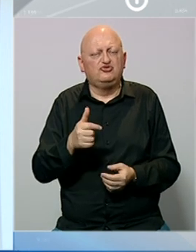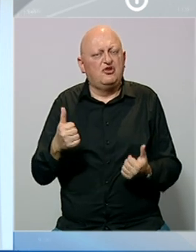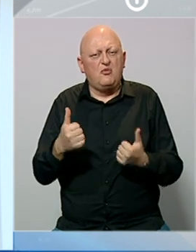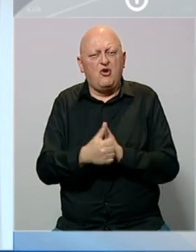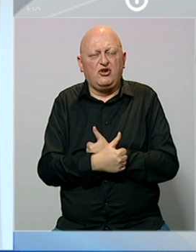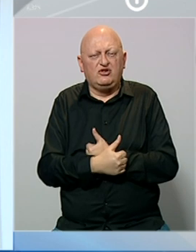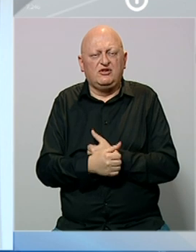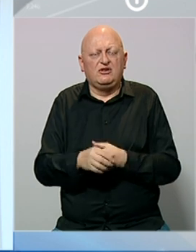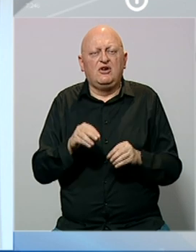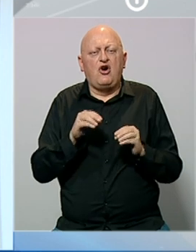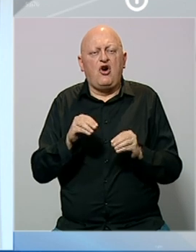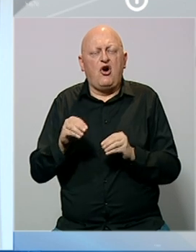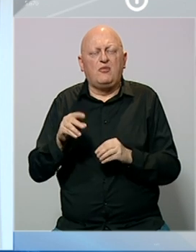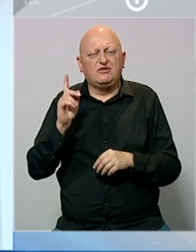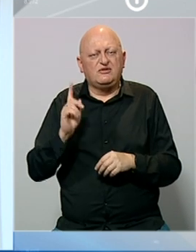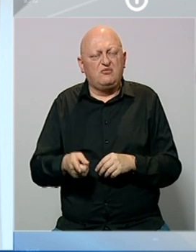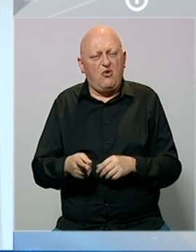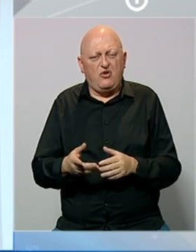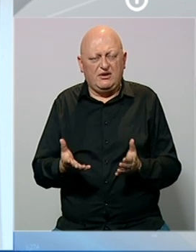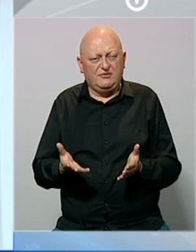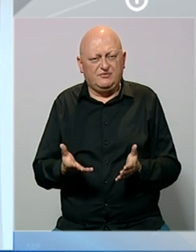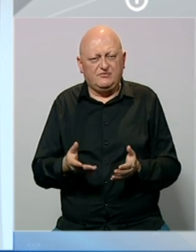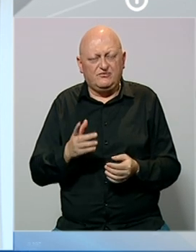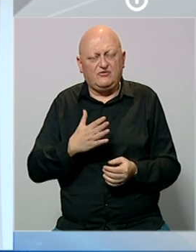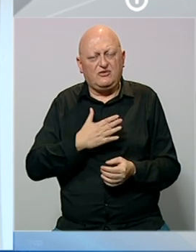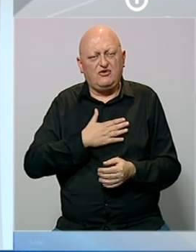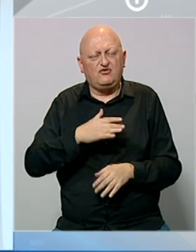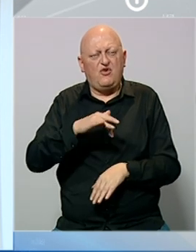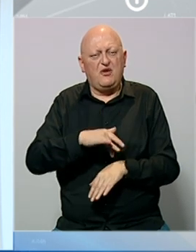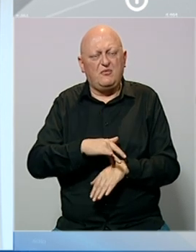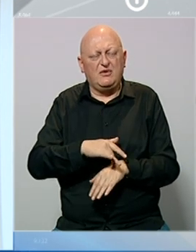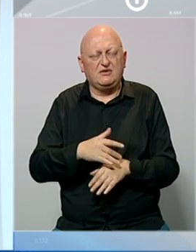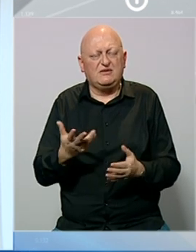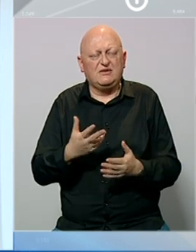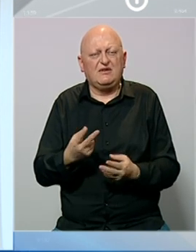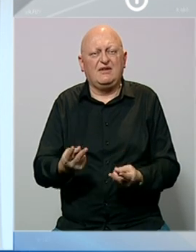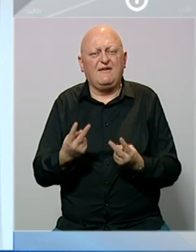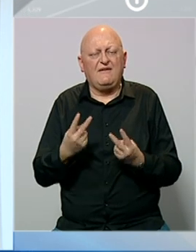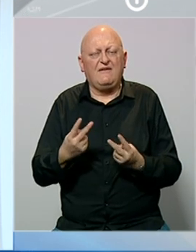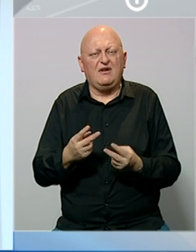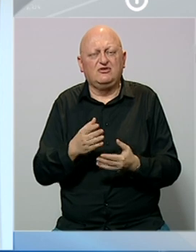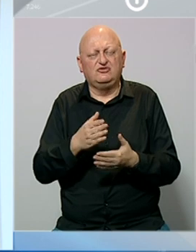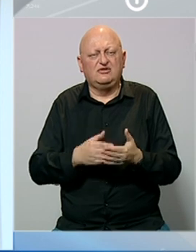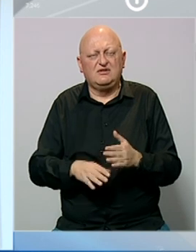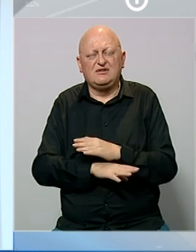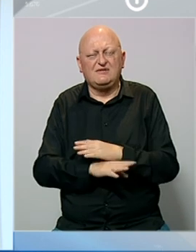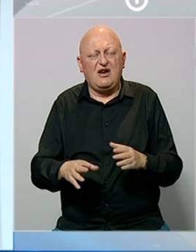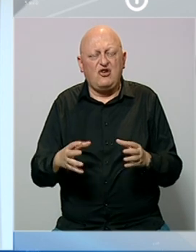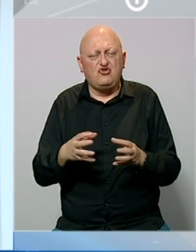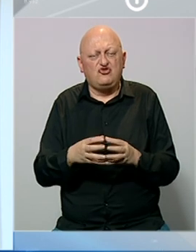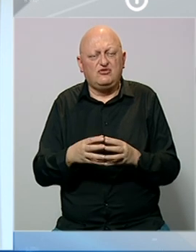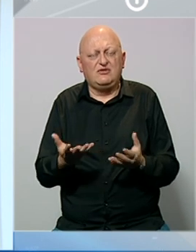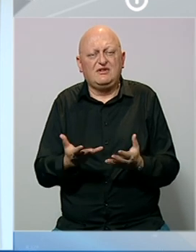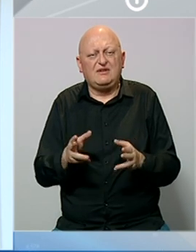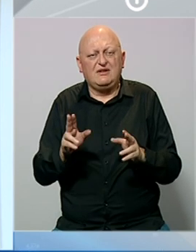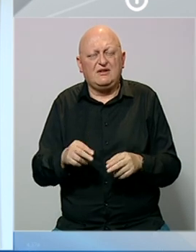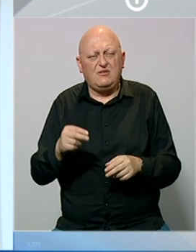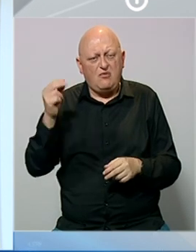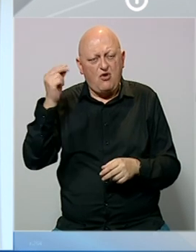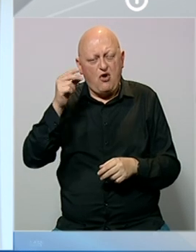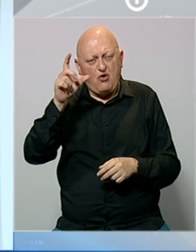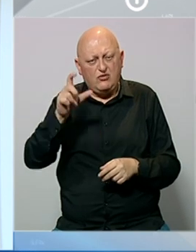pogrešno. Obrazovanje mora da ima svoje mjesto kao najznačajniji faktor svakoga društva. Gdje imamo